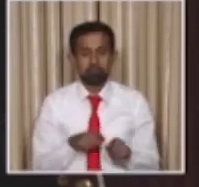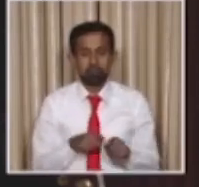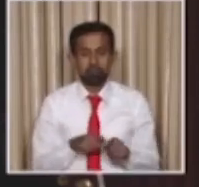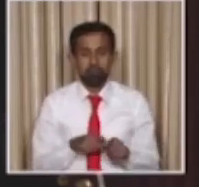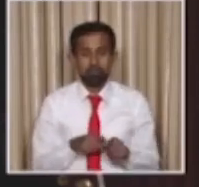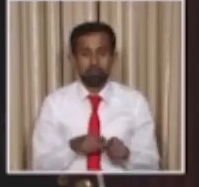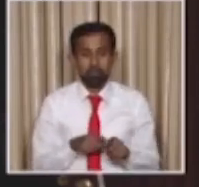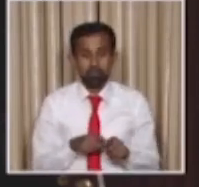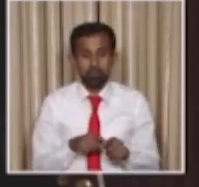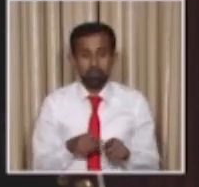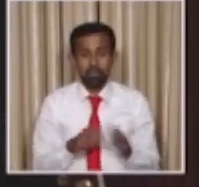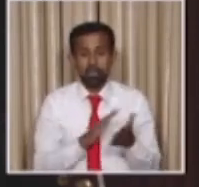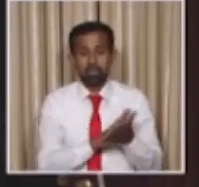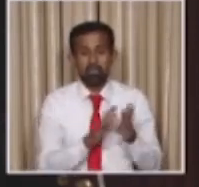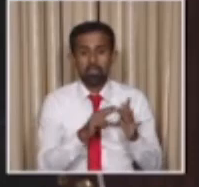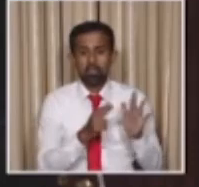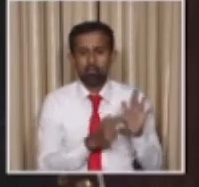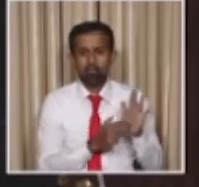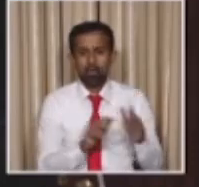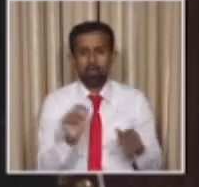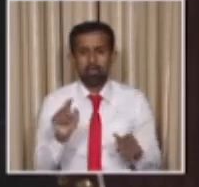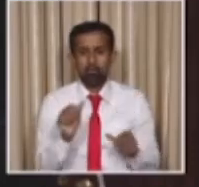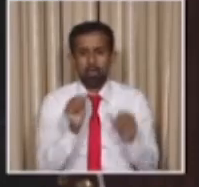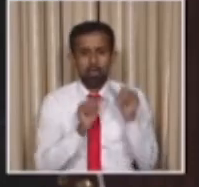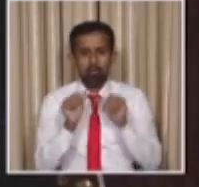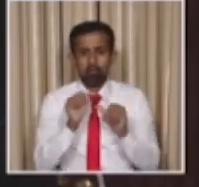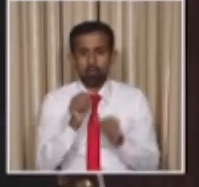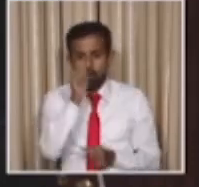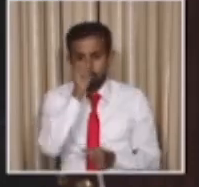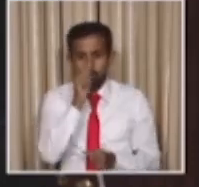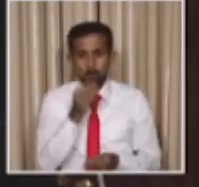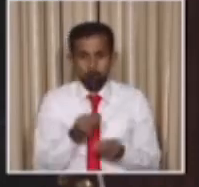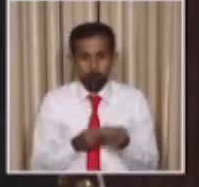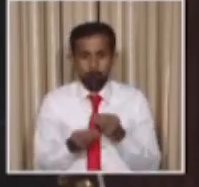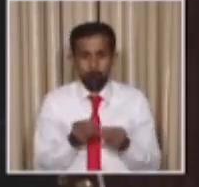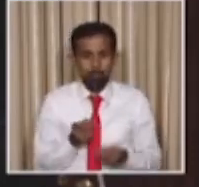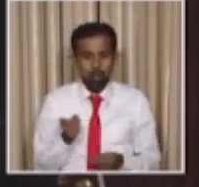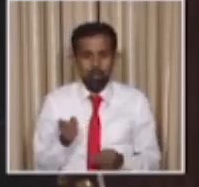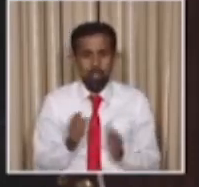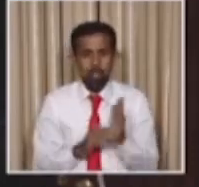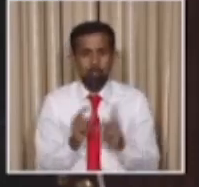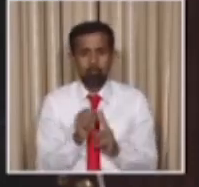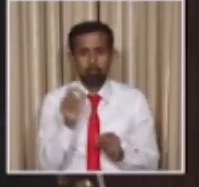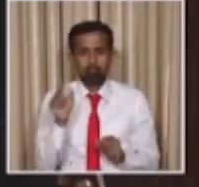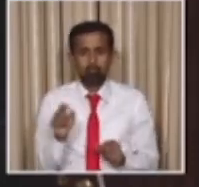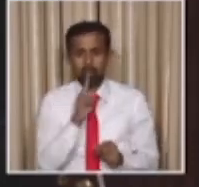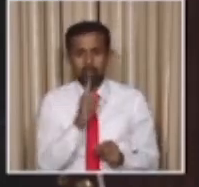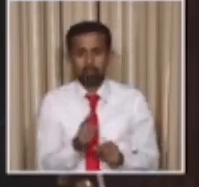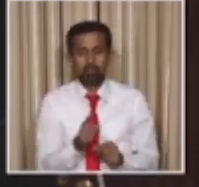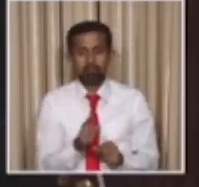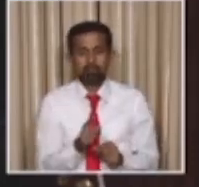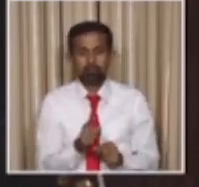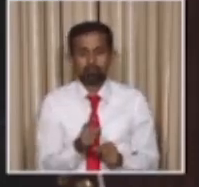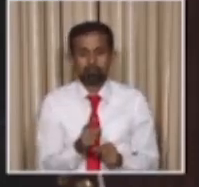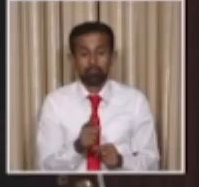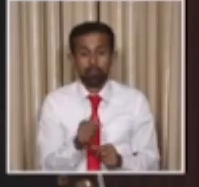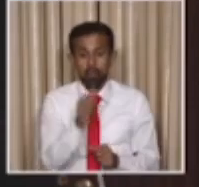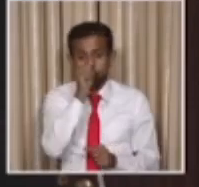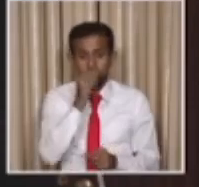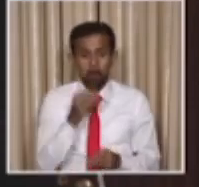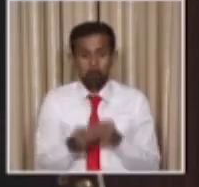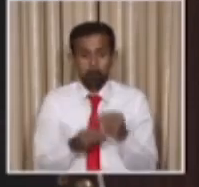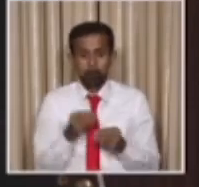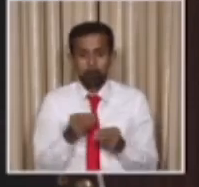හියුමන් ඉමුනෝග්ලොබින් කියන ඖෂධය මේ ජාවාරම නිසා අමාත්‍යවරයා කියනවා මේ